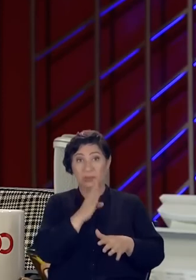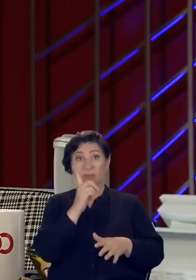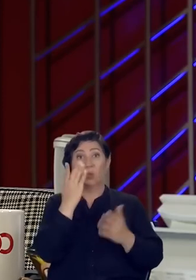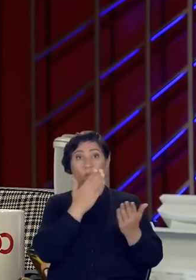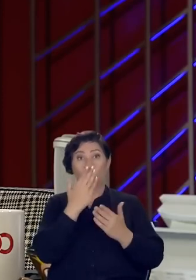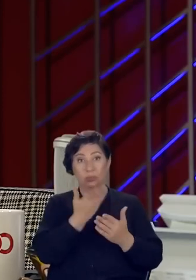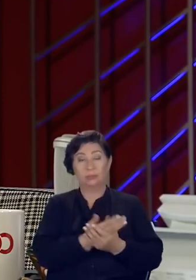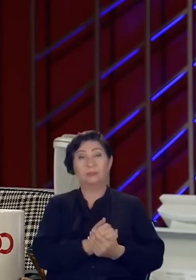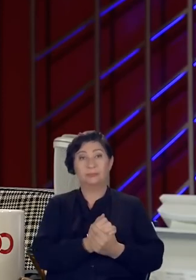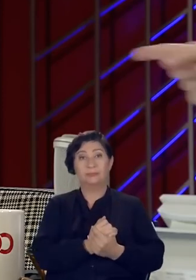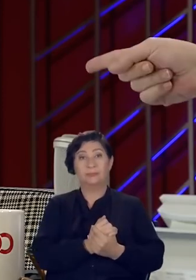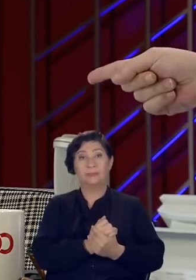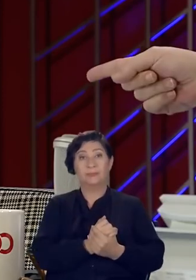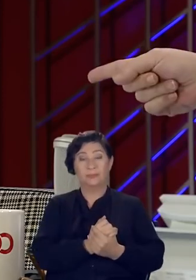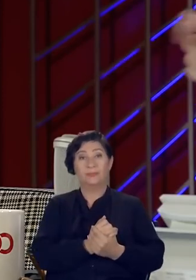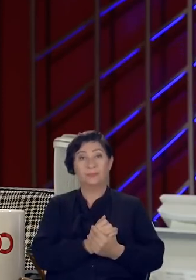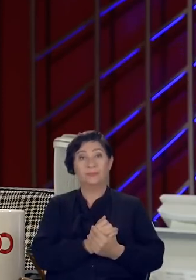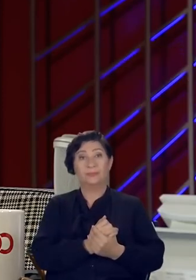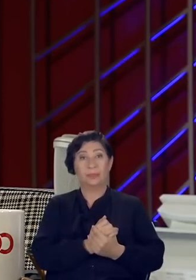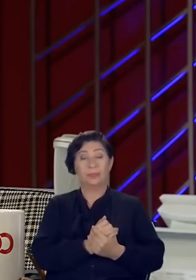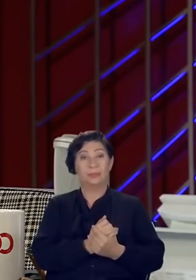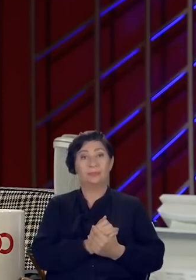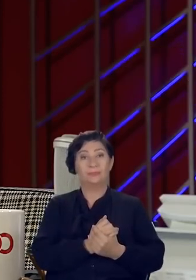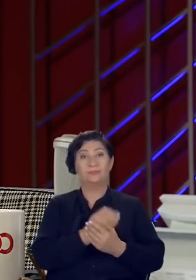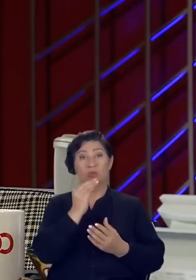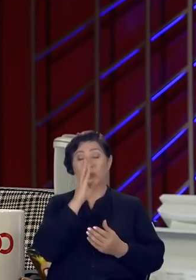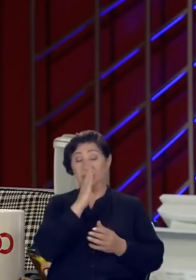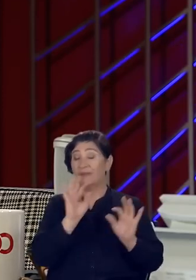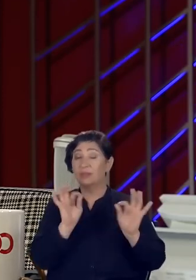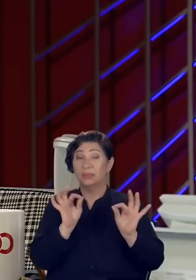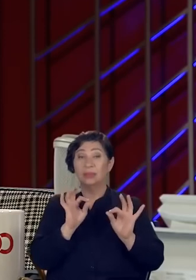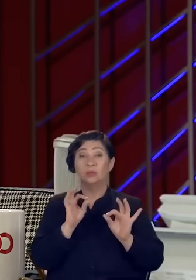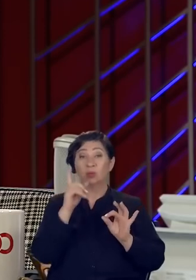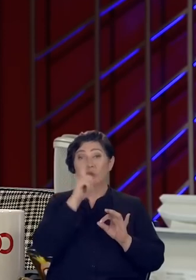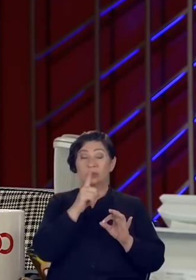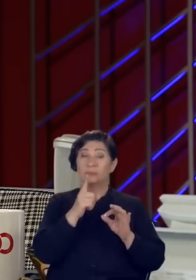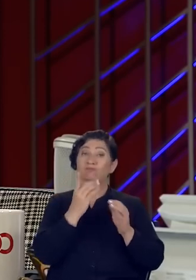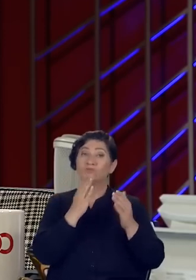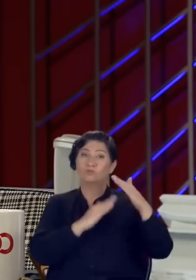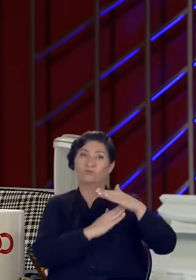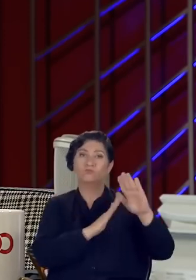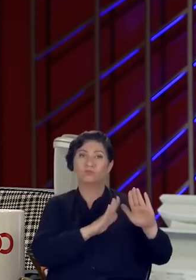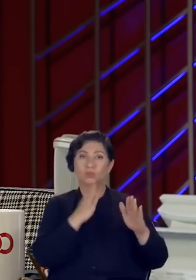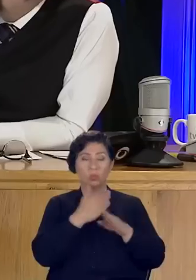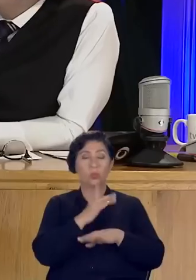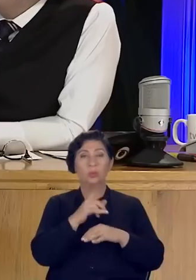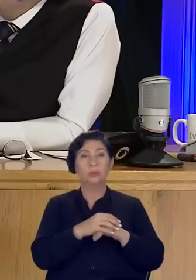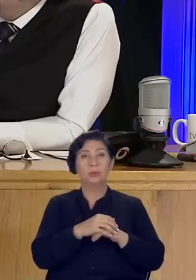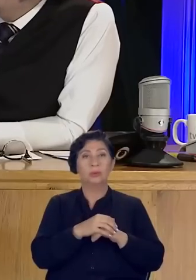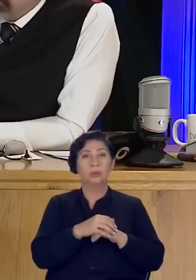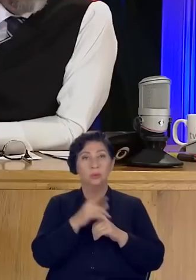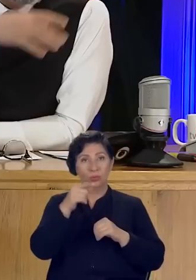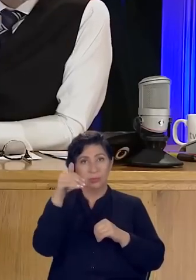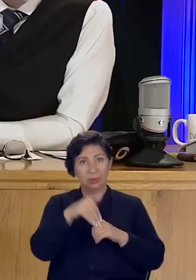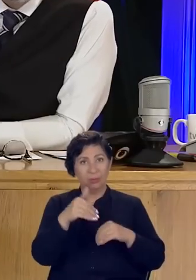okuyorsunuz. Değil mi? Evet. Ciddi bir okulda okuyorsunuz. Çok zor. Dolayısıyla öyle yapılması gerekiyor. Burada